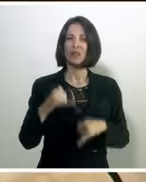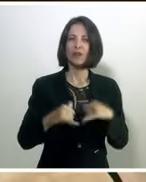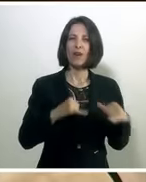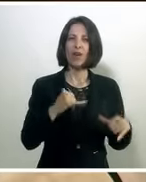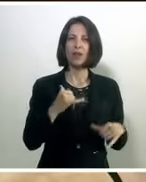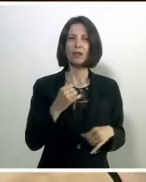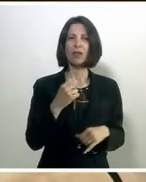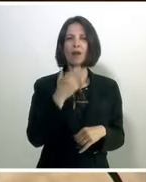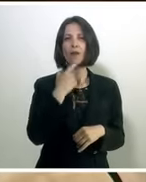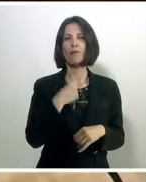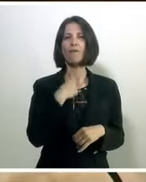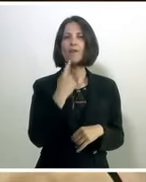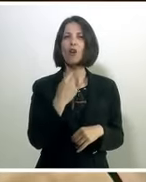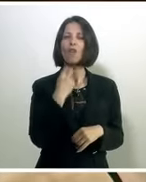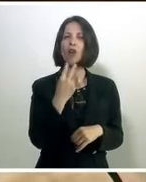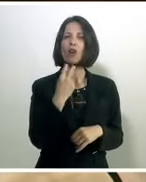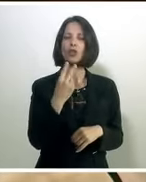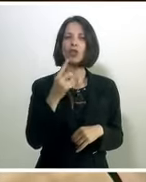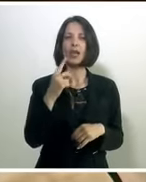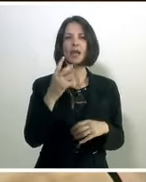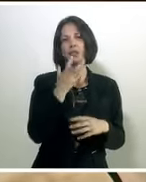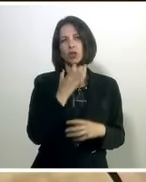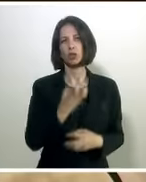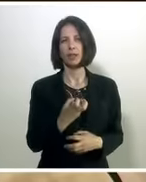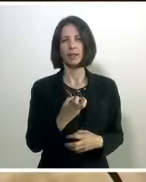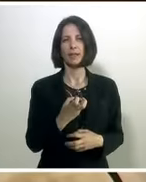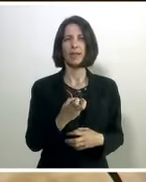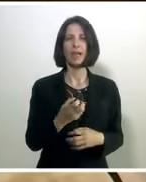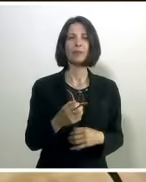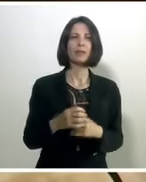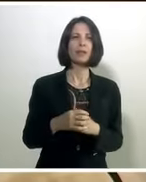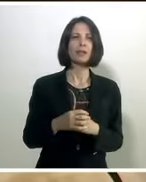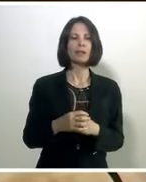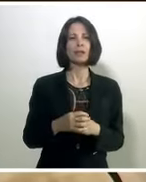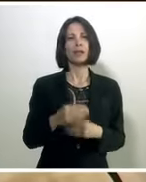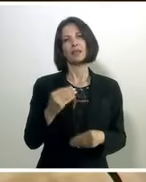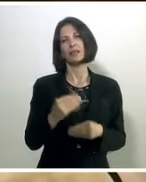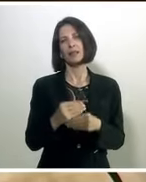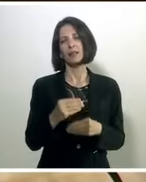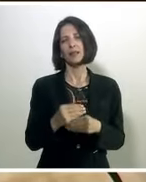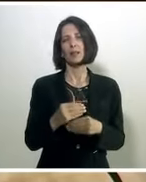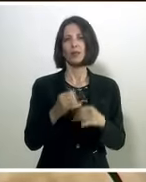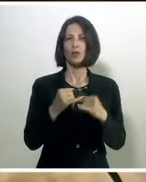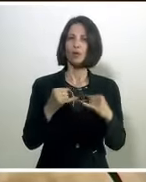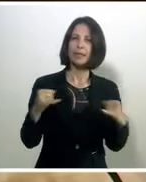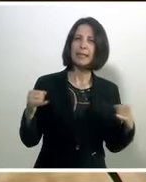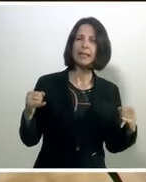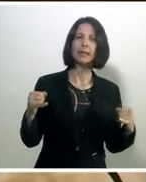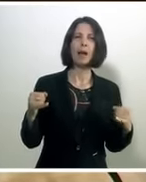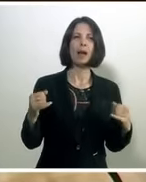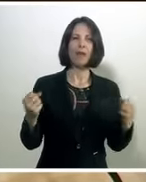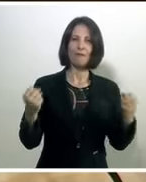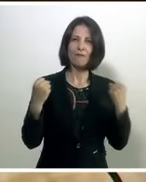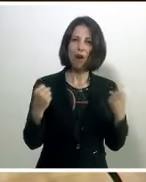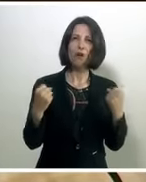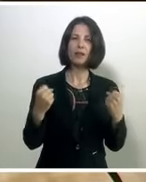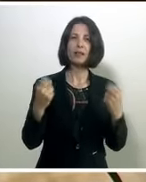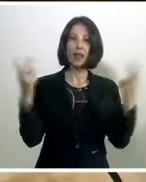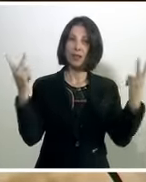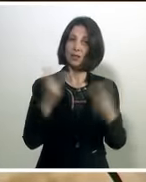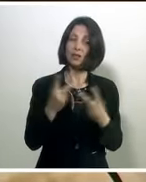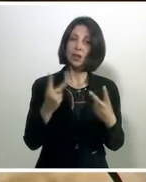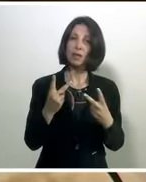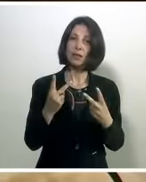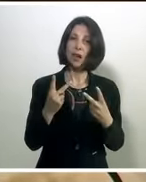sua voce sicura e decisa la sua ironia sottile ma soprattutto la forza e la sincerità delle sue convinzioni